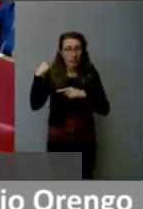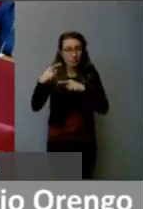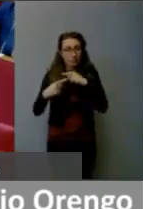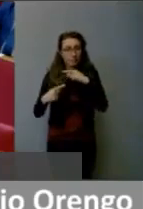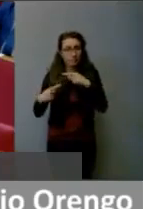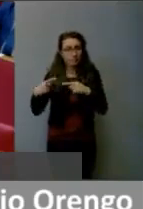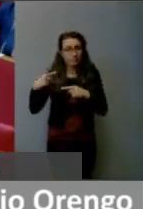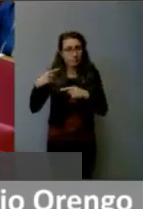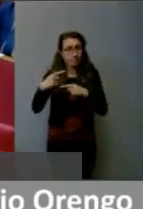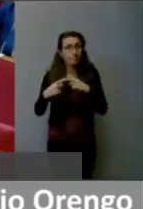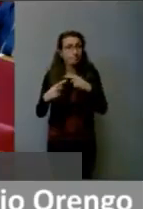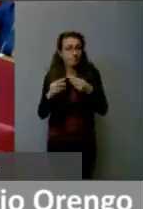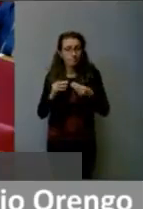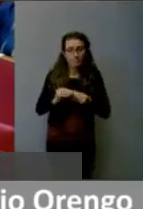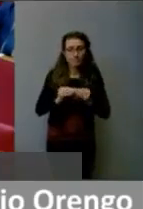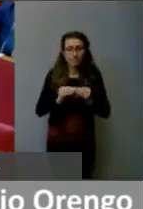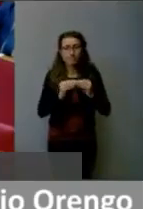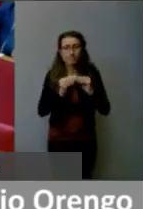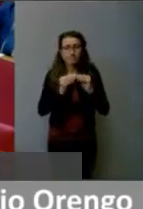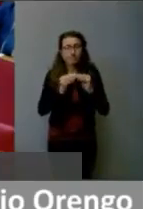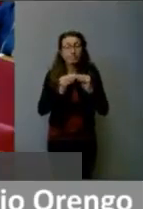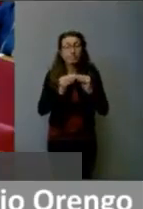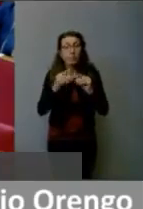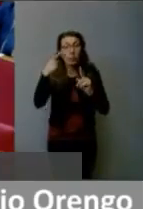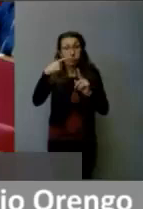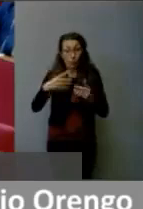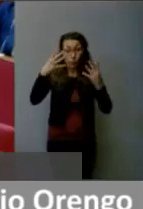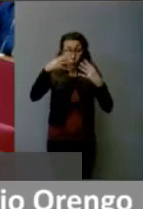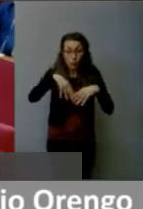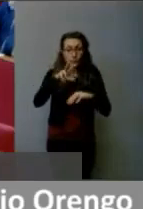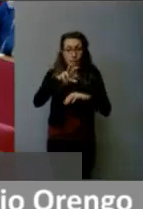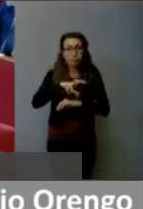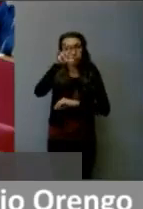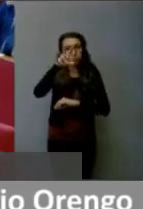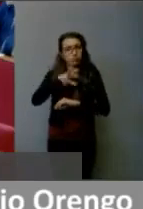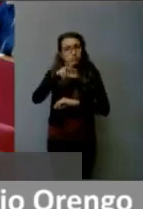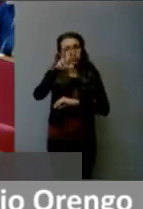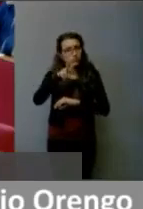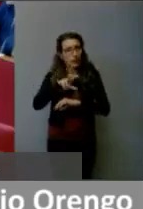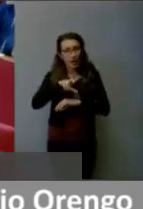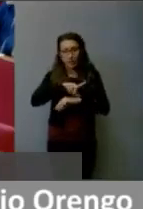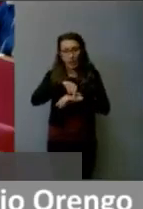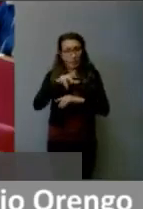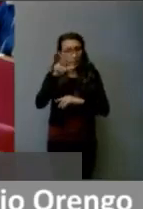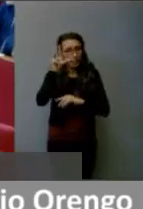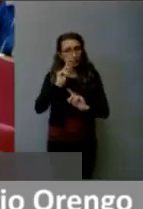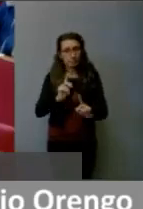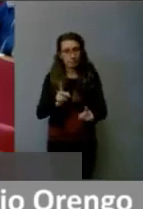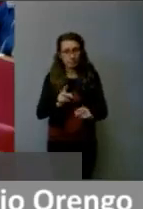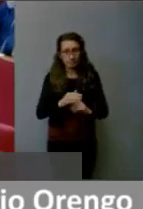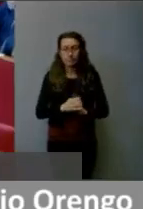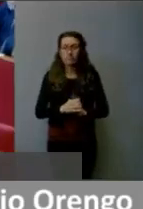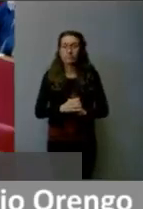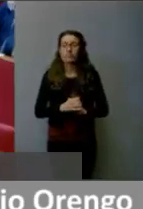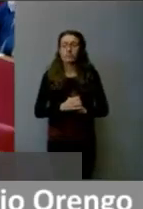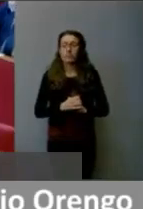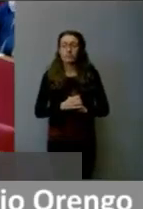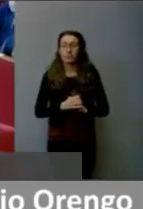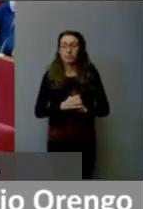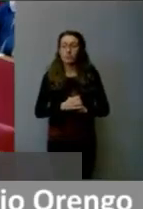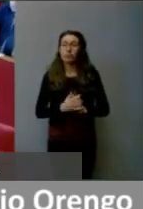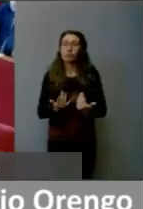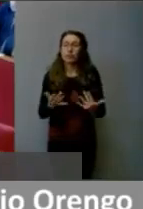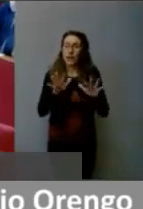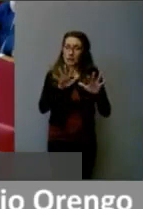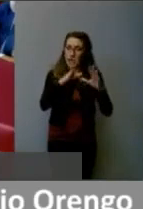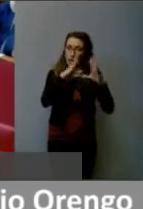tecnici per il ripristino e la ripresa del funzionamento di questo manufatto. Dal 10